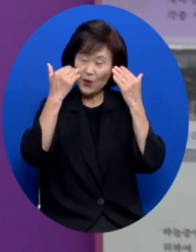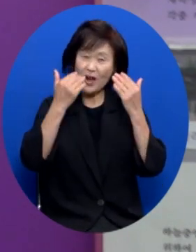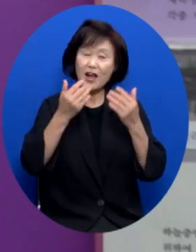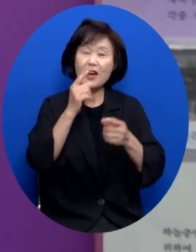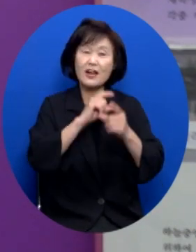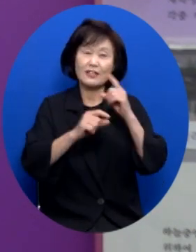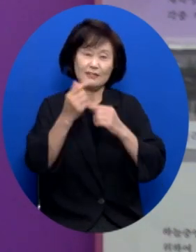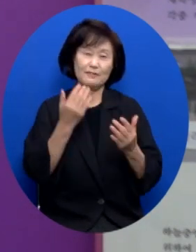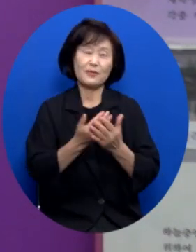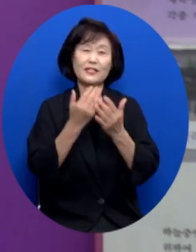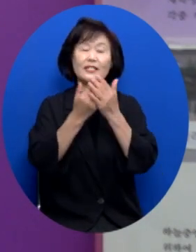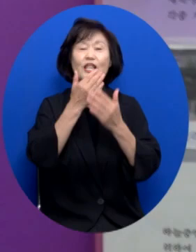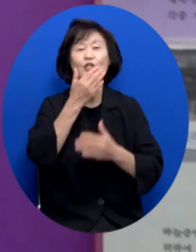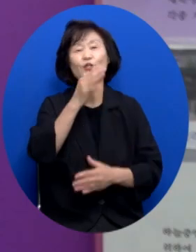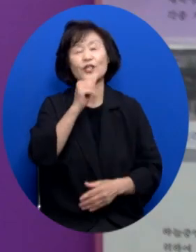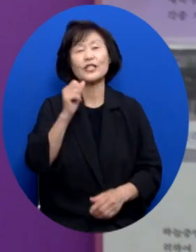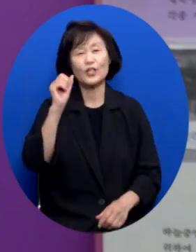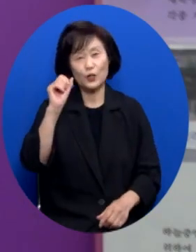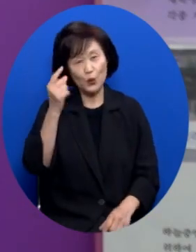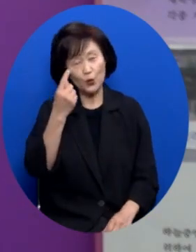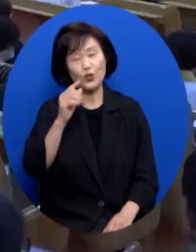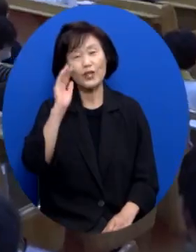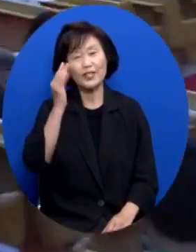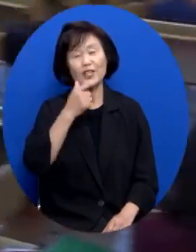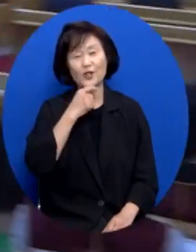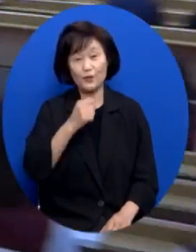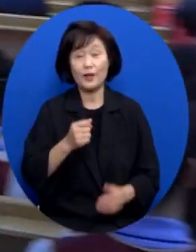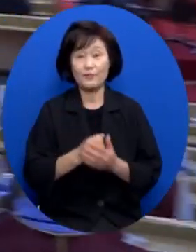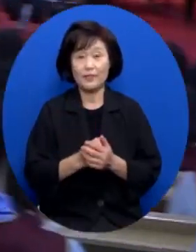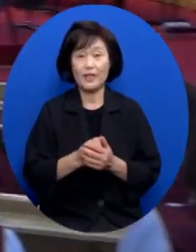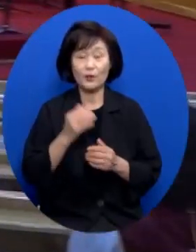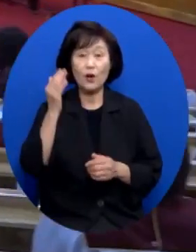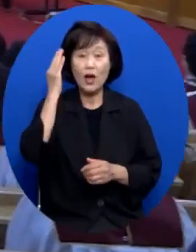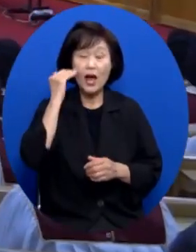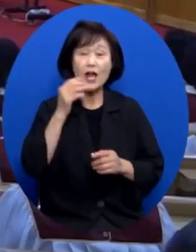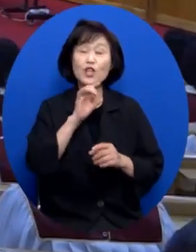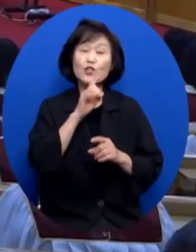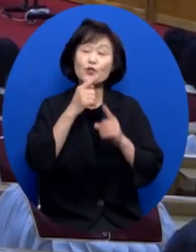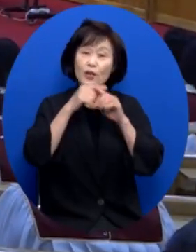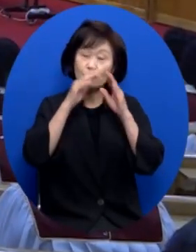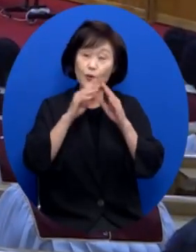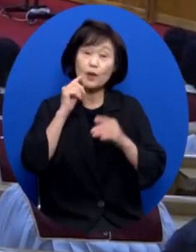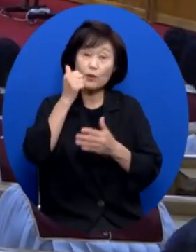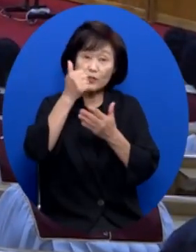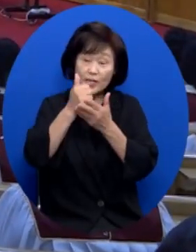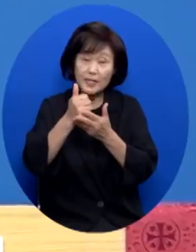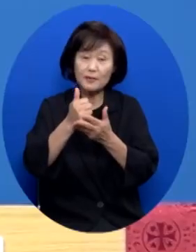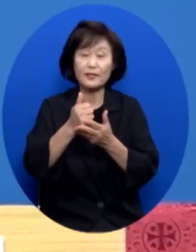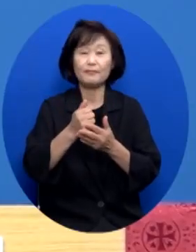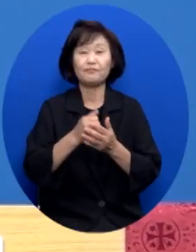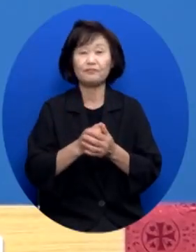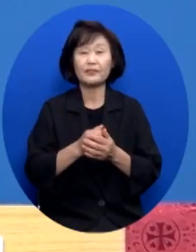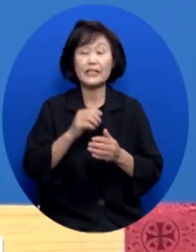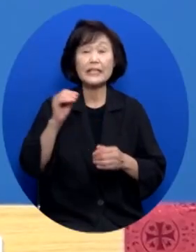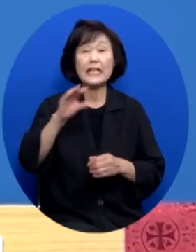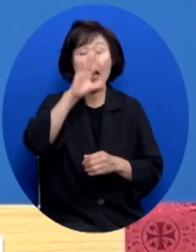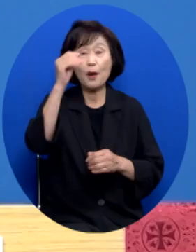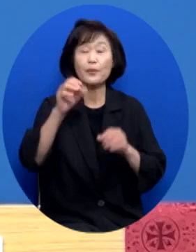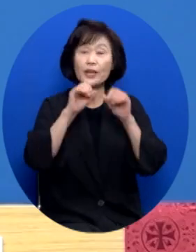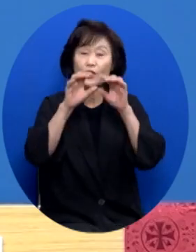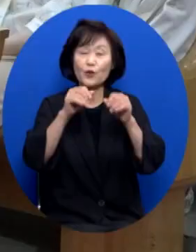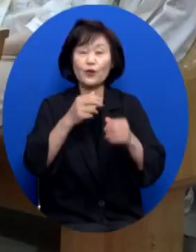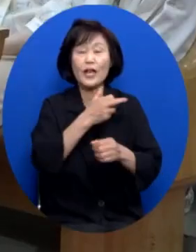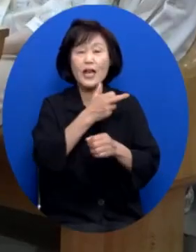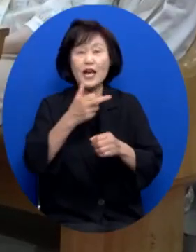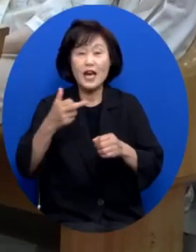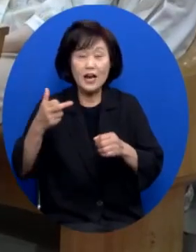발전할 수 있는 그런 계기가 됐으면 좋겠습니다. 또한 하늘중앙교회 유영환 목사는 오픈채플 건축이 아프리카 선교에 큰